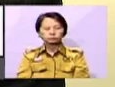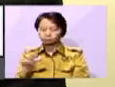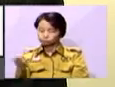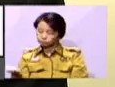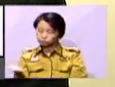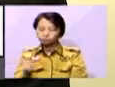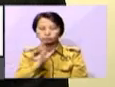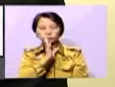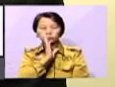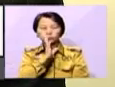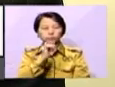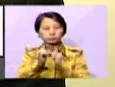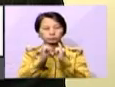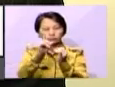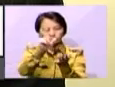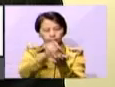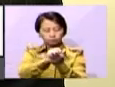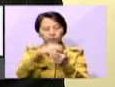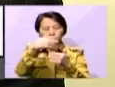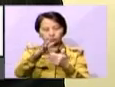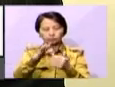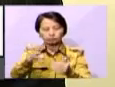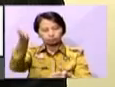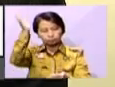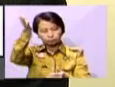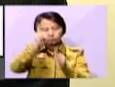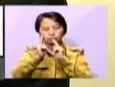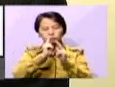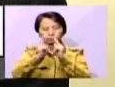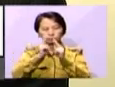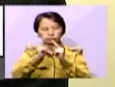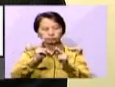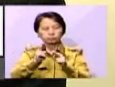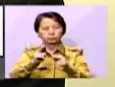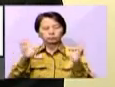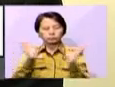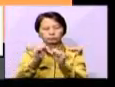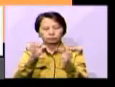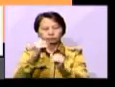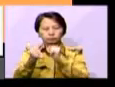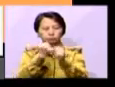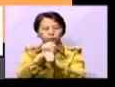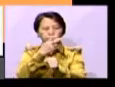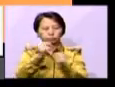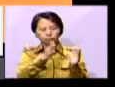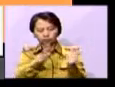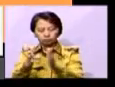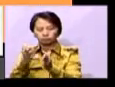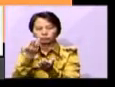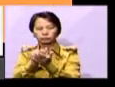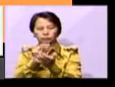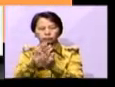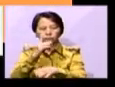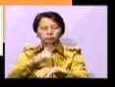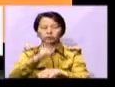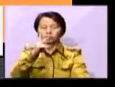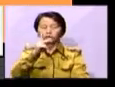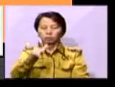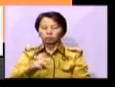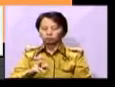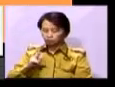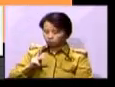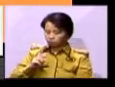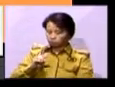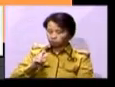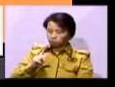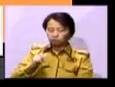Beliau menyatakannya dalam sidang media selepas menyampaikan ucap tama pada persidangan tahunan perancangan keuangan di Ibu Negara.